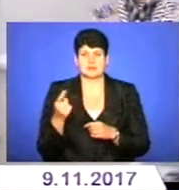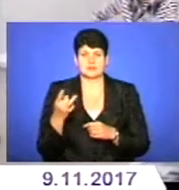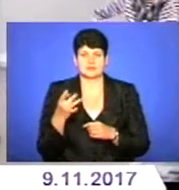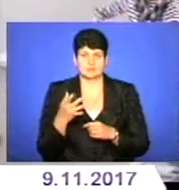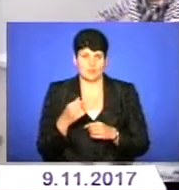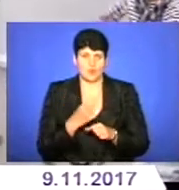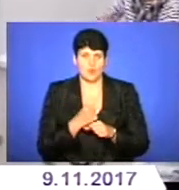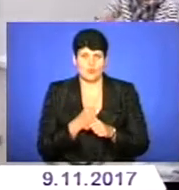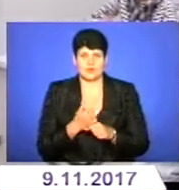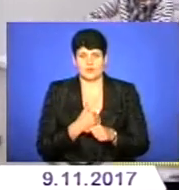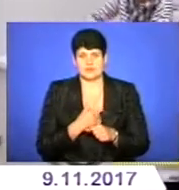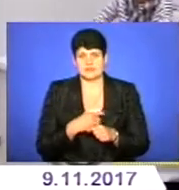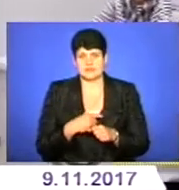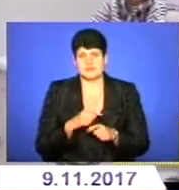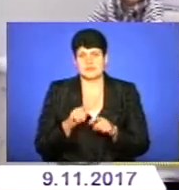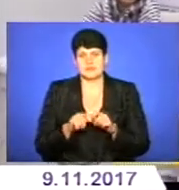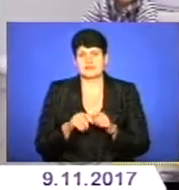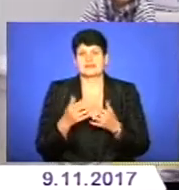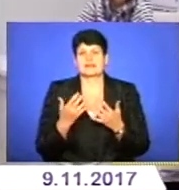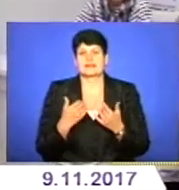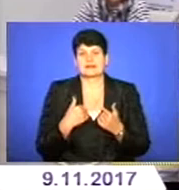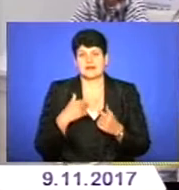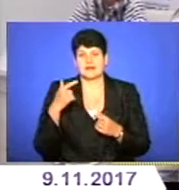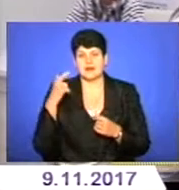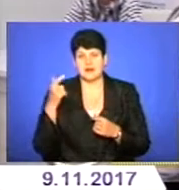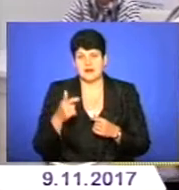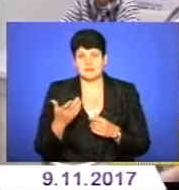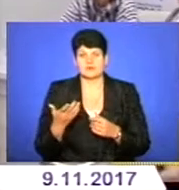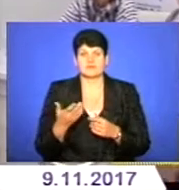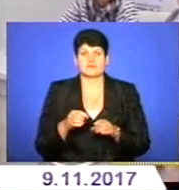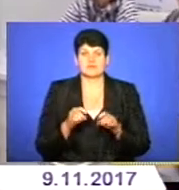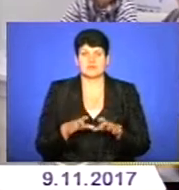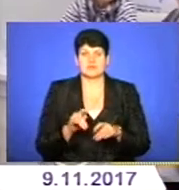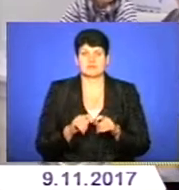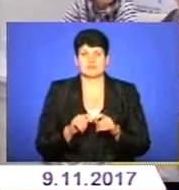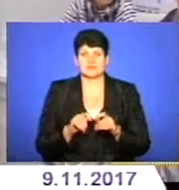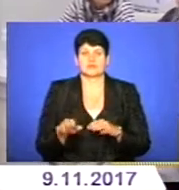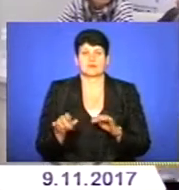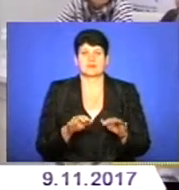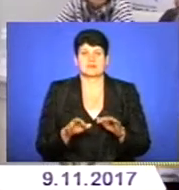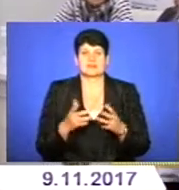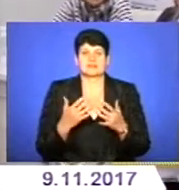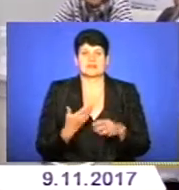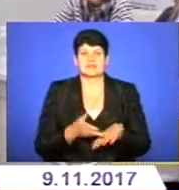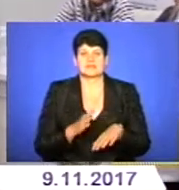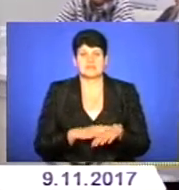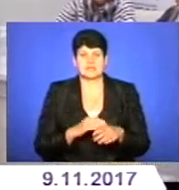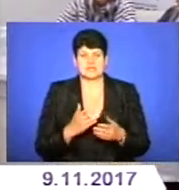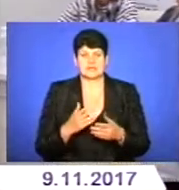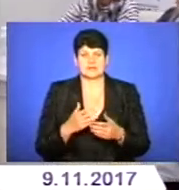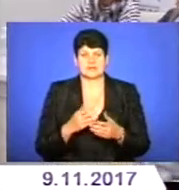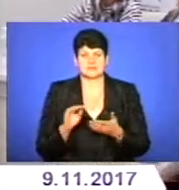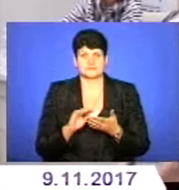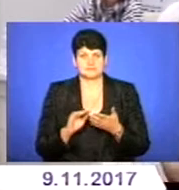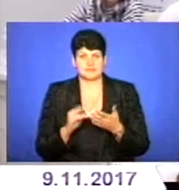але і також для себе хочу перевірити, наскільки я грамотна, надіюсь, що дуже. Вирішила перевірити сам процес, тобто наскільки складний диктант,